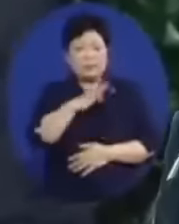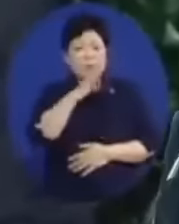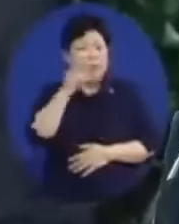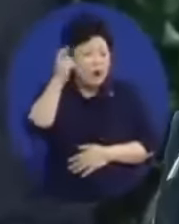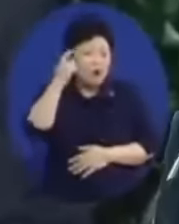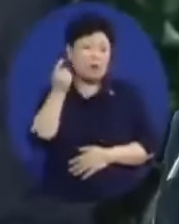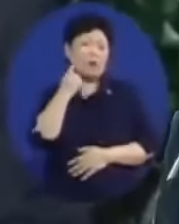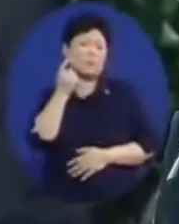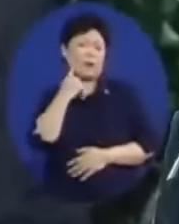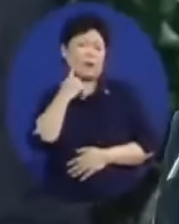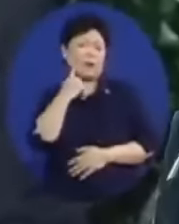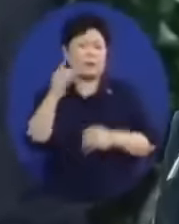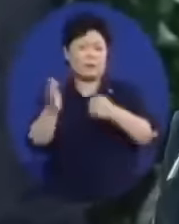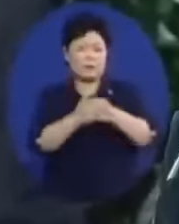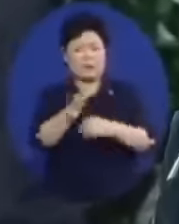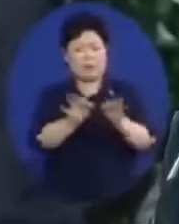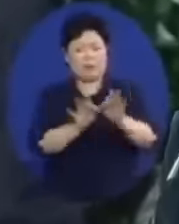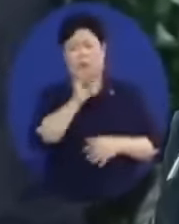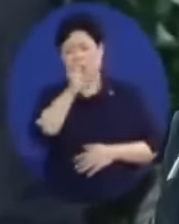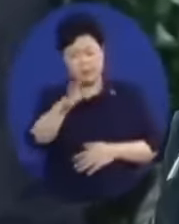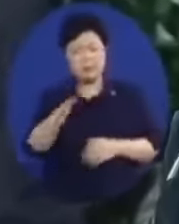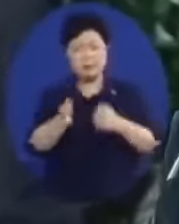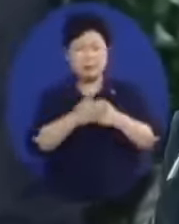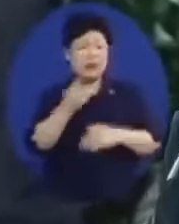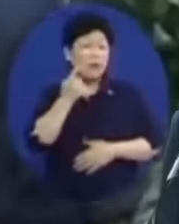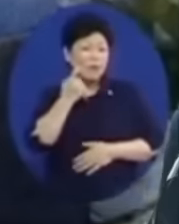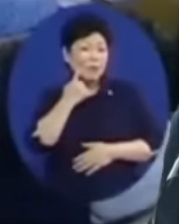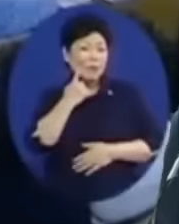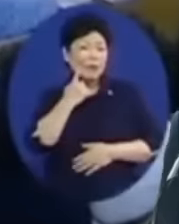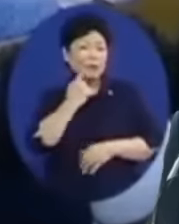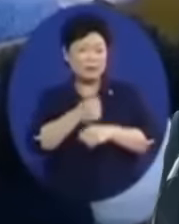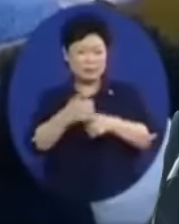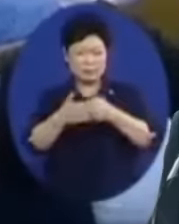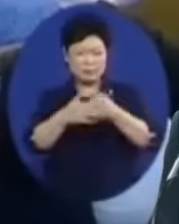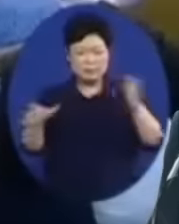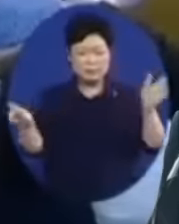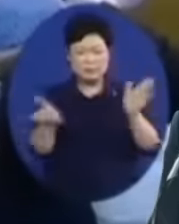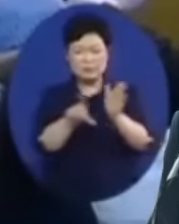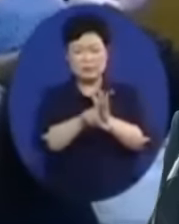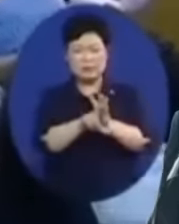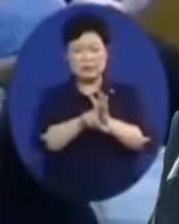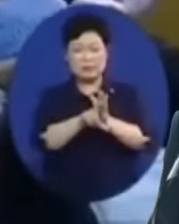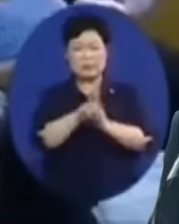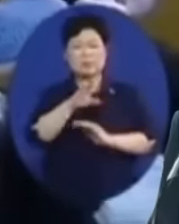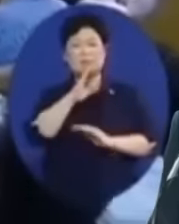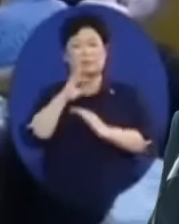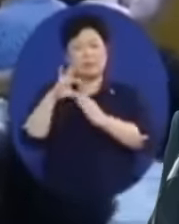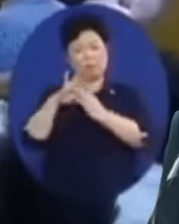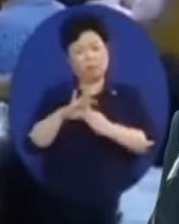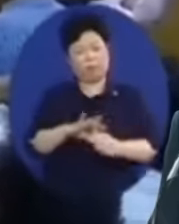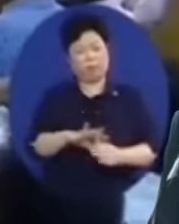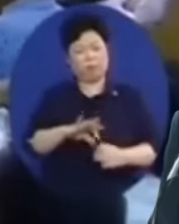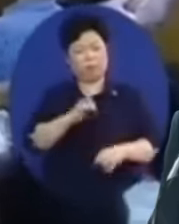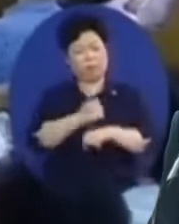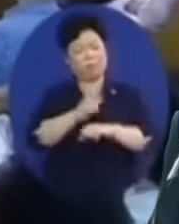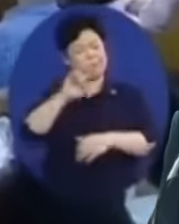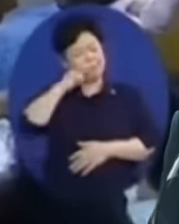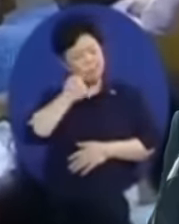거짓말을 안 하고는 장사를 해먹을 수가 없고 거짓말을 하니까 신앙을 유지할 수가 없습니다.